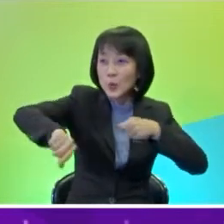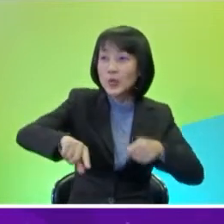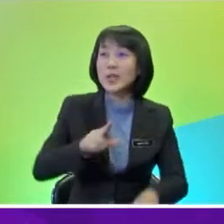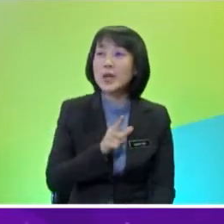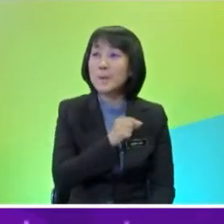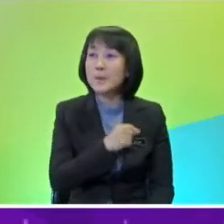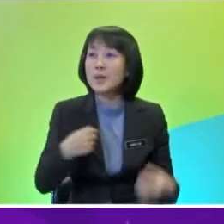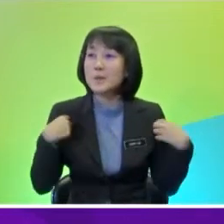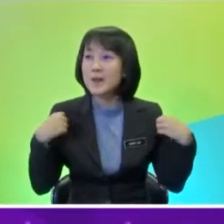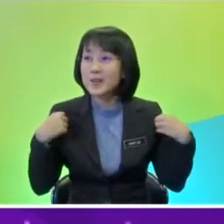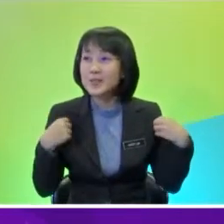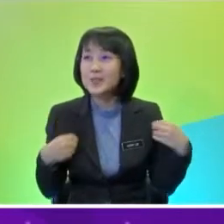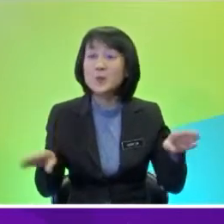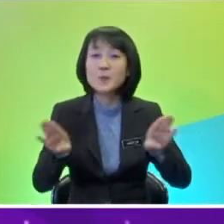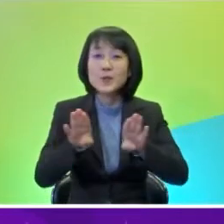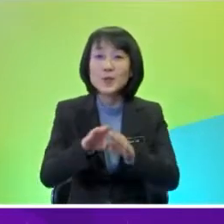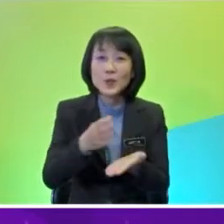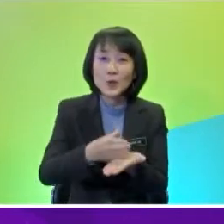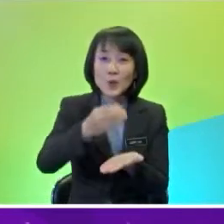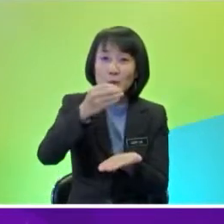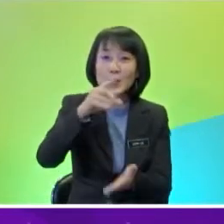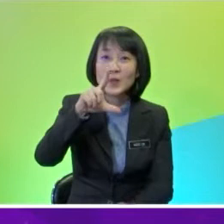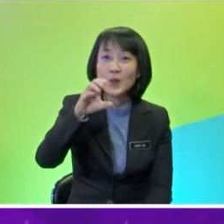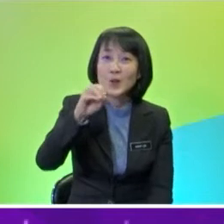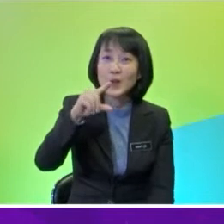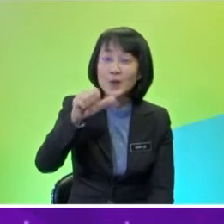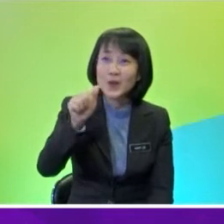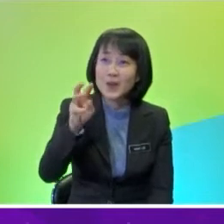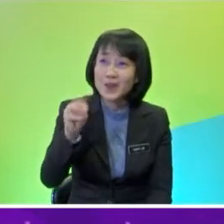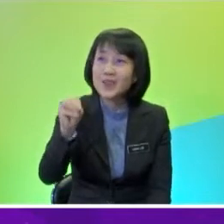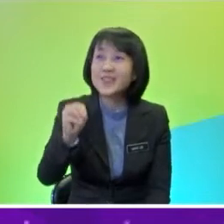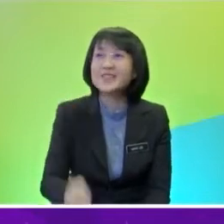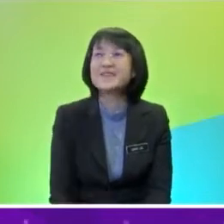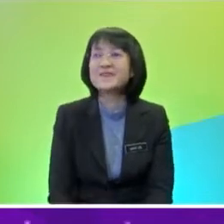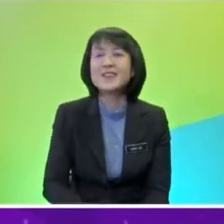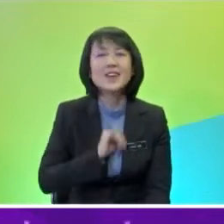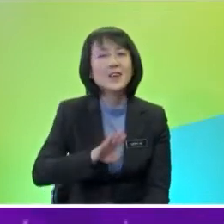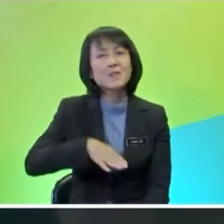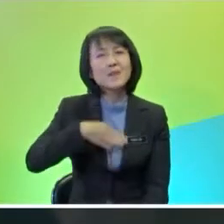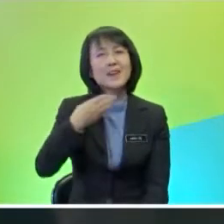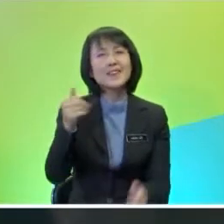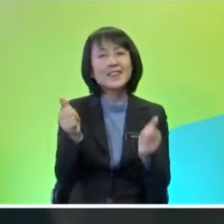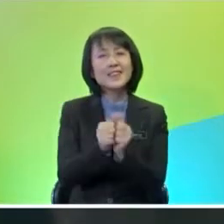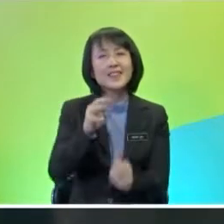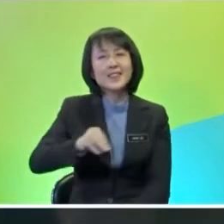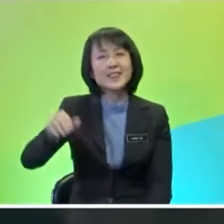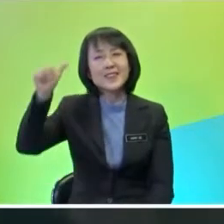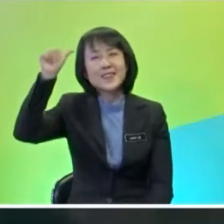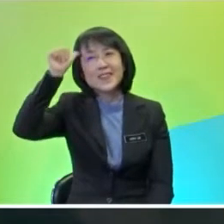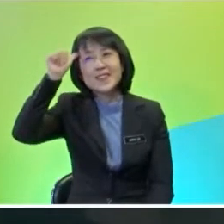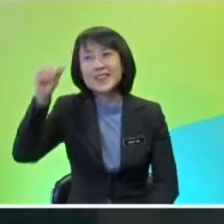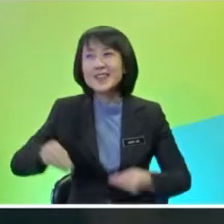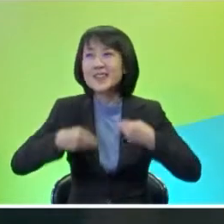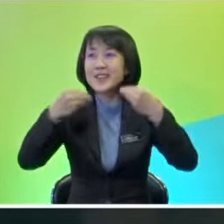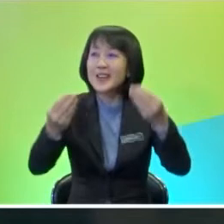eh macam dirancang lah memang iya itu saya anugerahkan sebagai guru Saya bangga mempunyai murid seperti mal kita beri warna